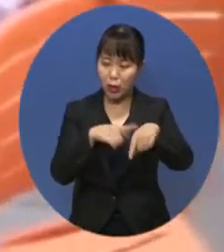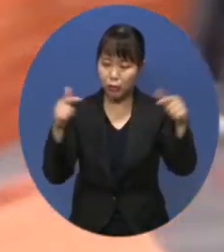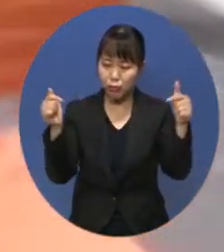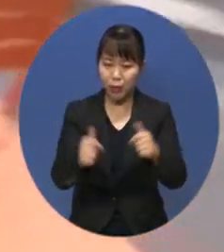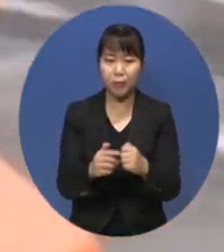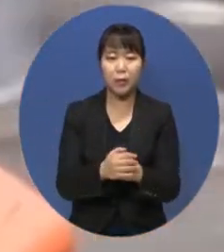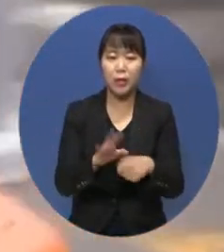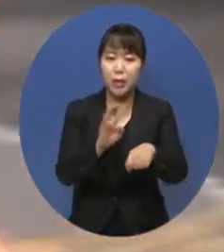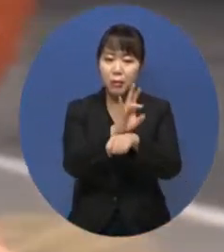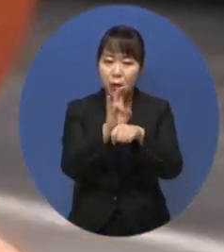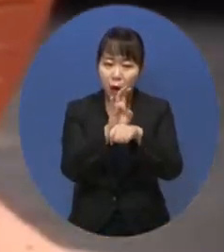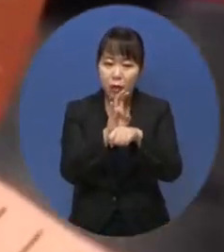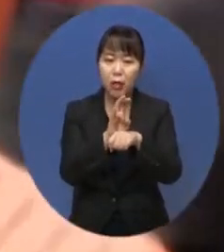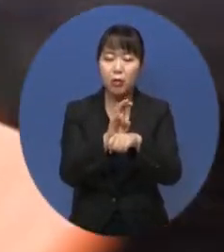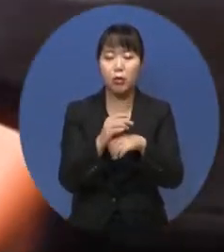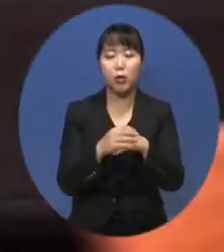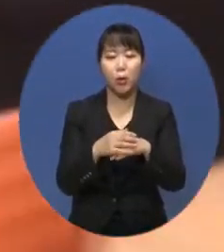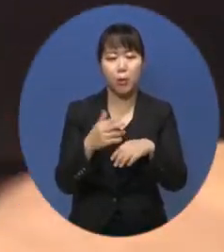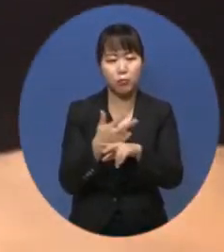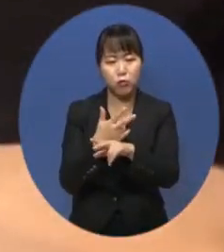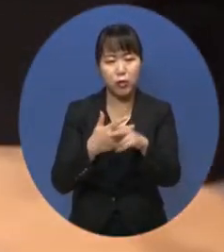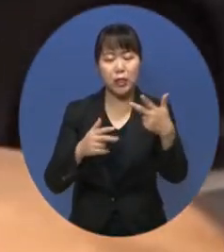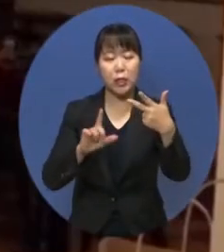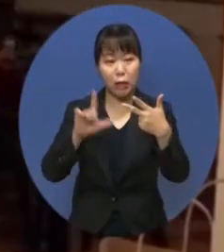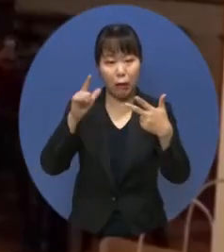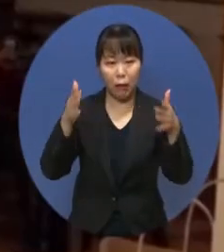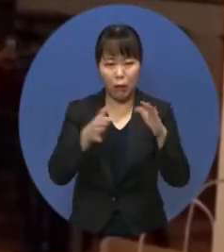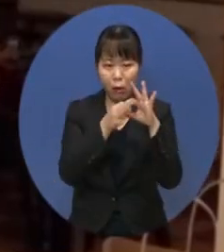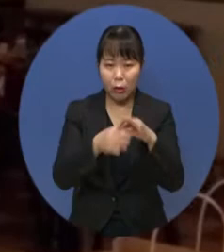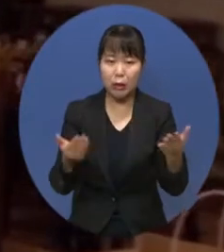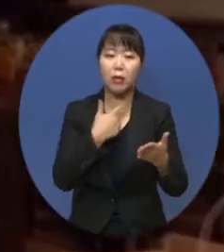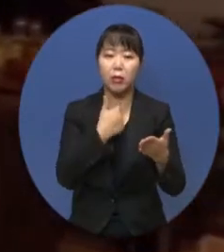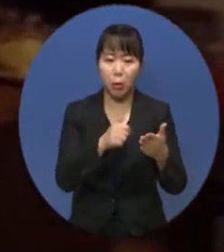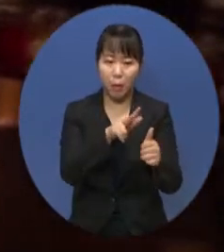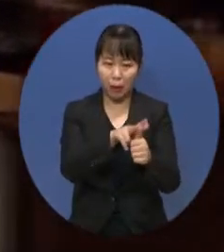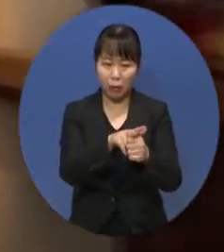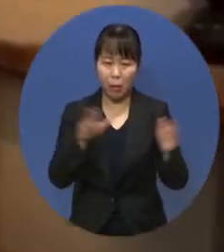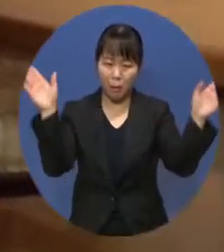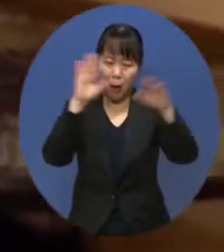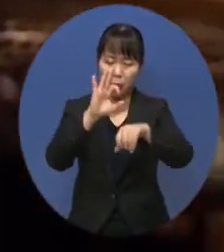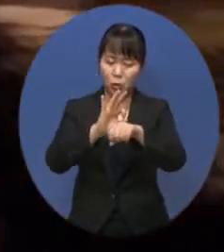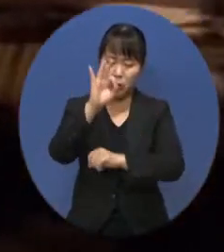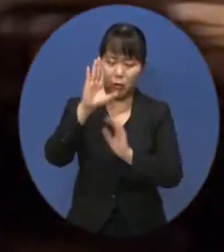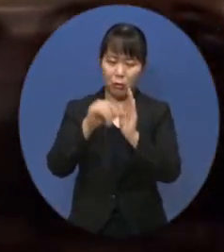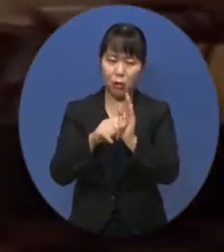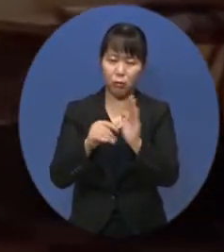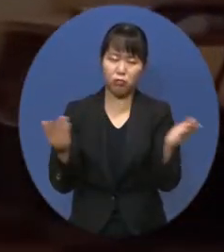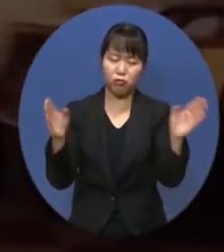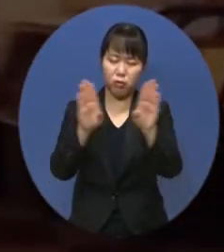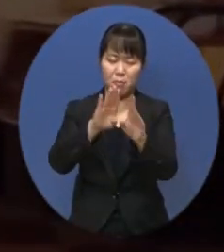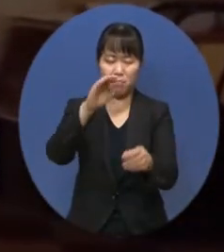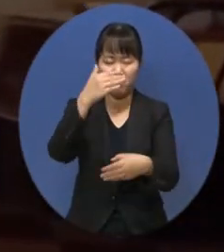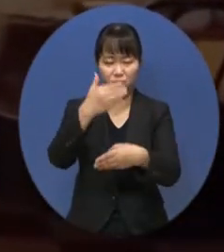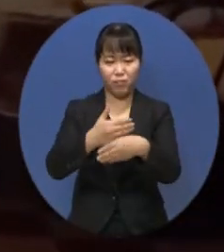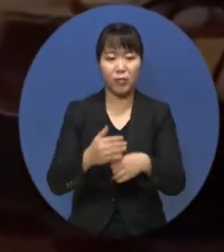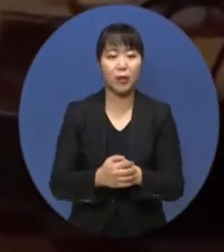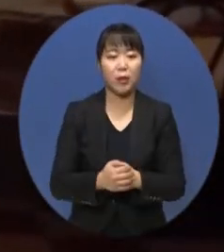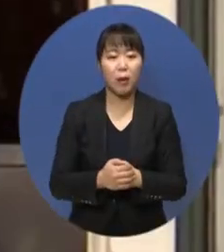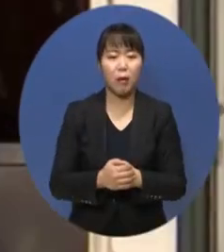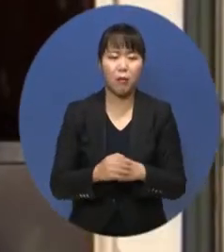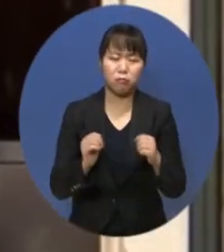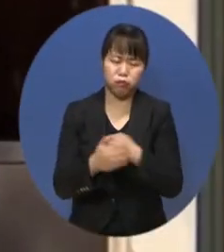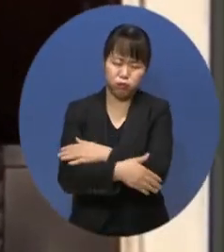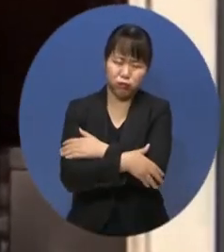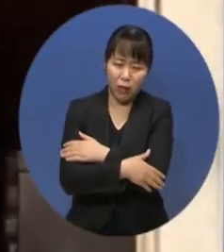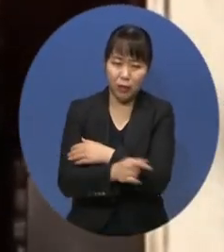24시간 주 7일 영업 으로 유명했던 대형마트 들도 밤 10시 면 서둘러 문을 닫습니다 날이 추워지면서 밤에는